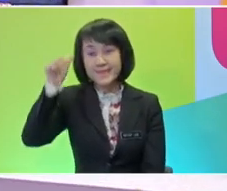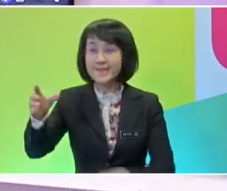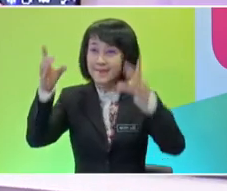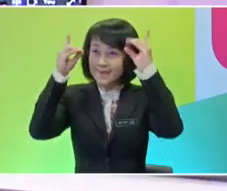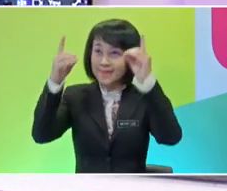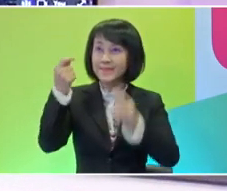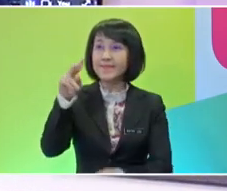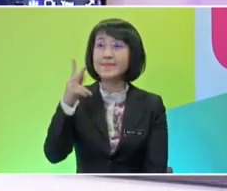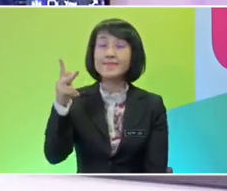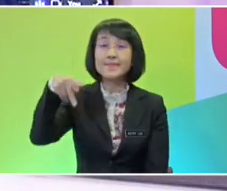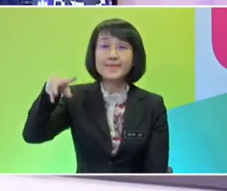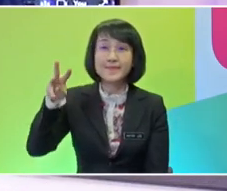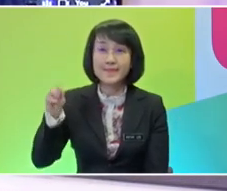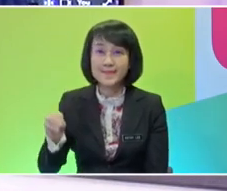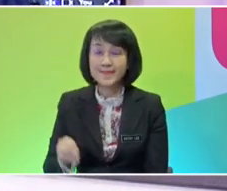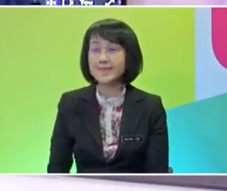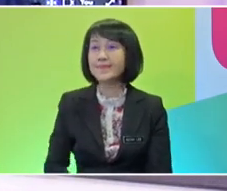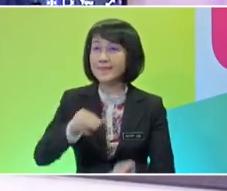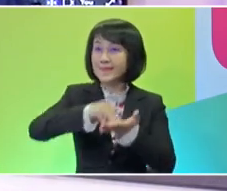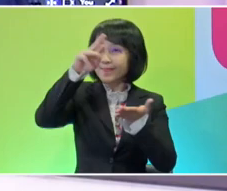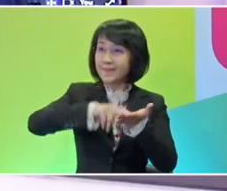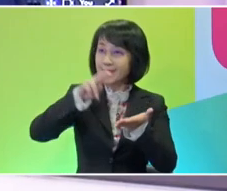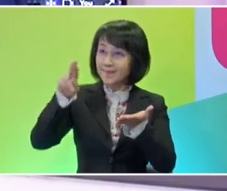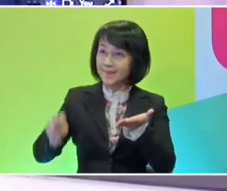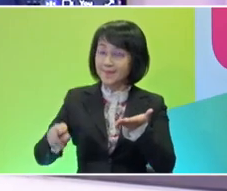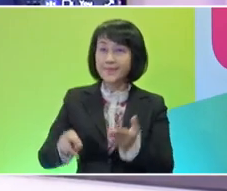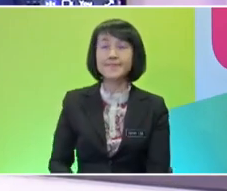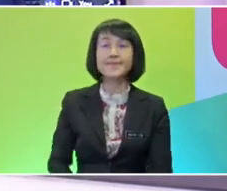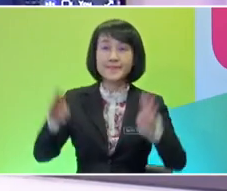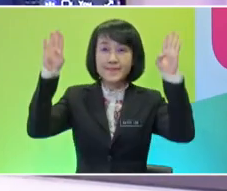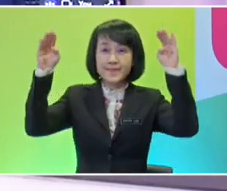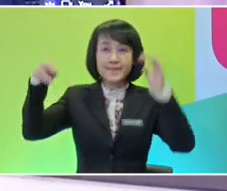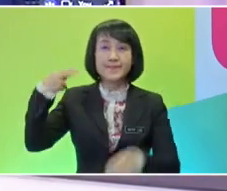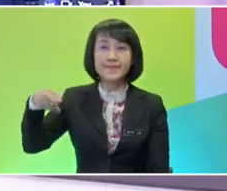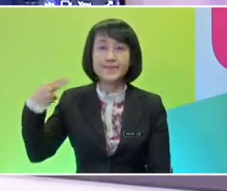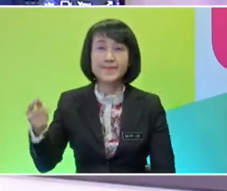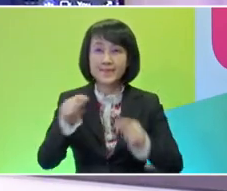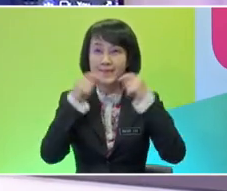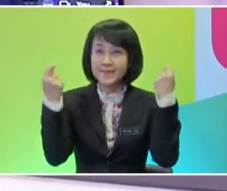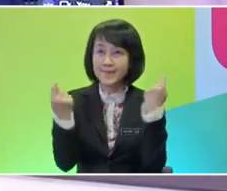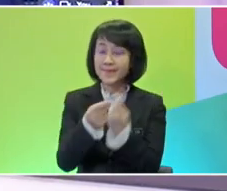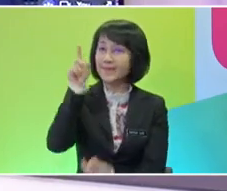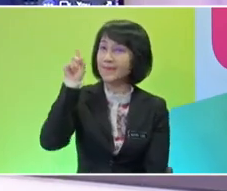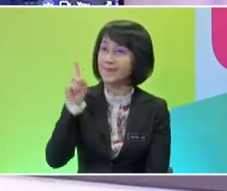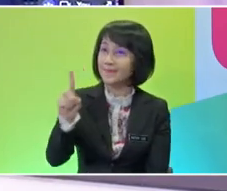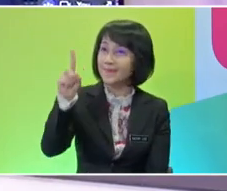pada hari ini dalam slot menengah rendah drama mata pelajaran sejarah tingkatan satu Baiklah